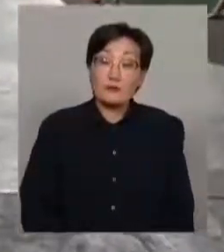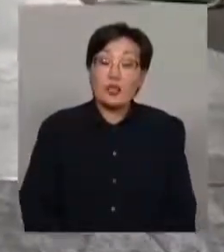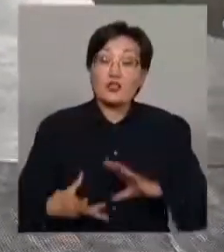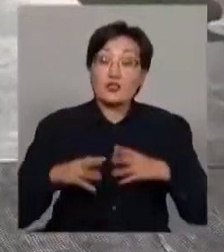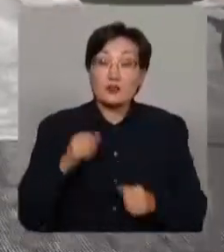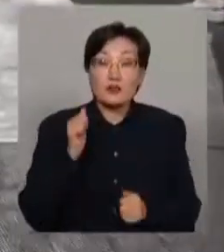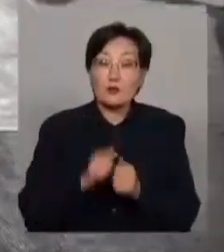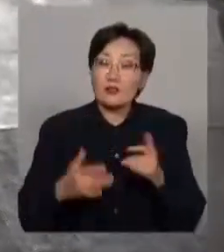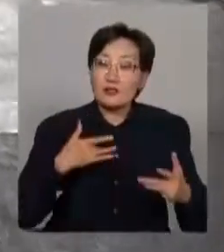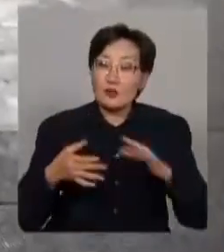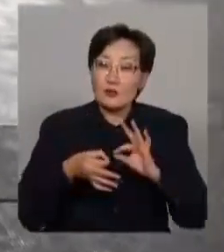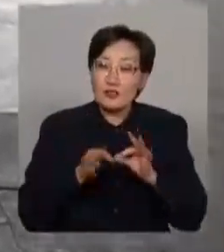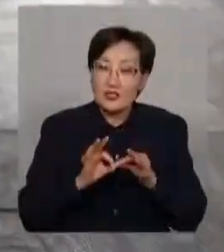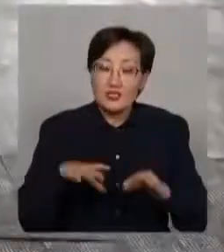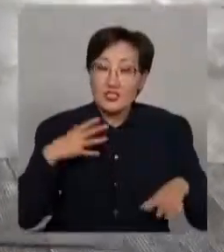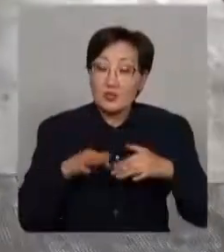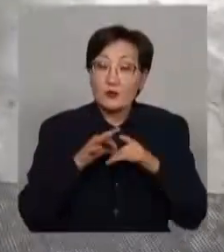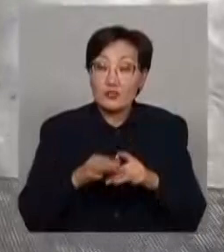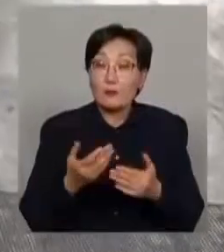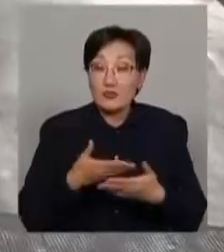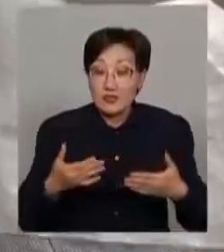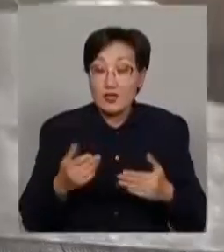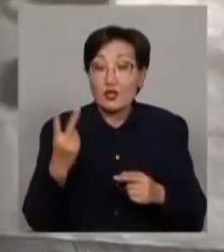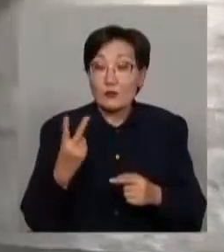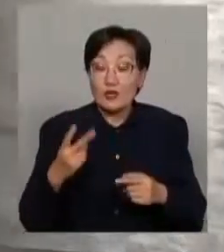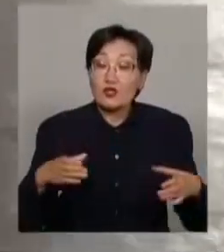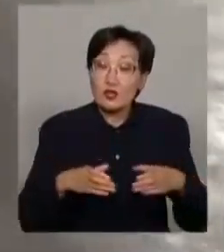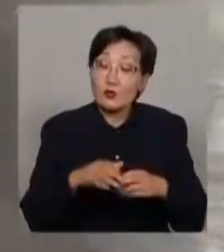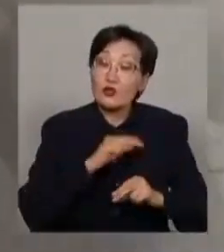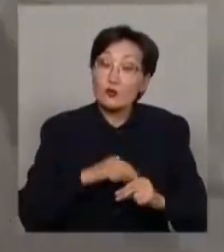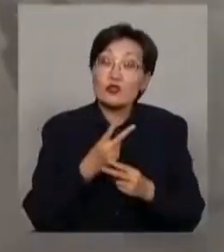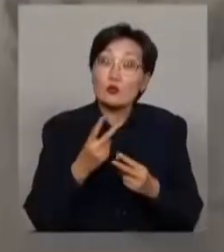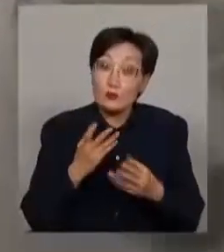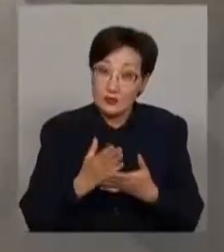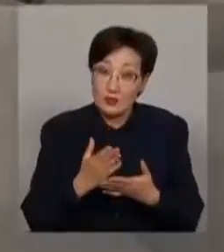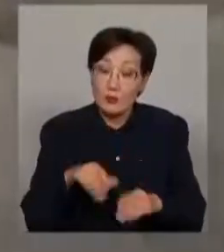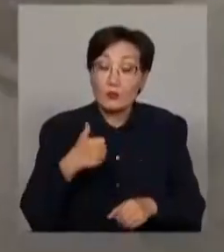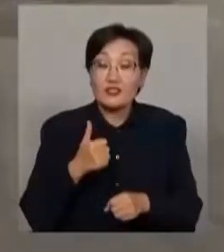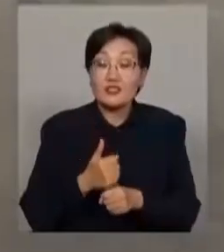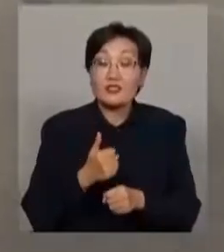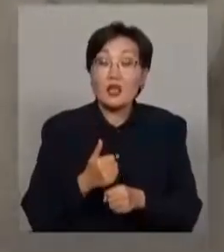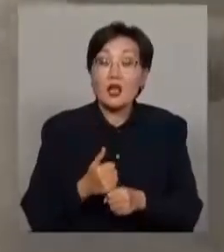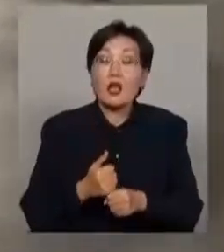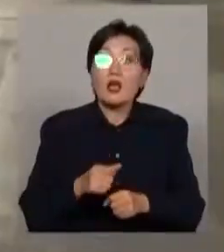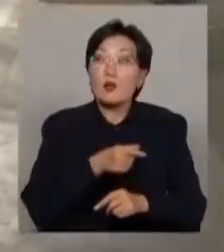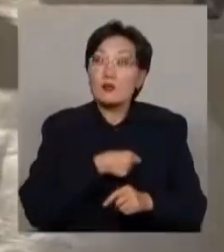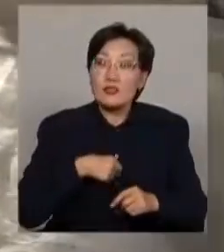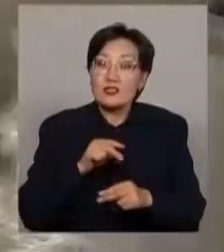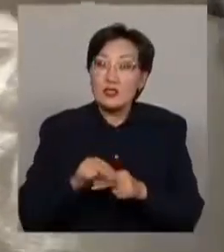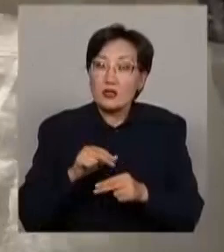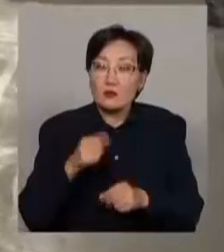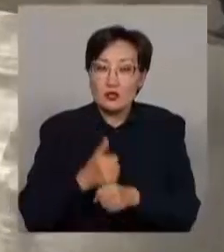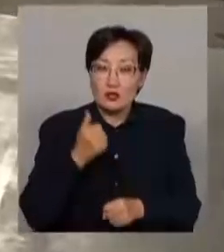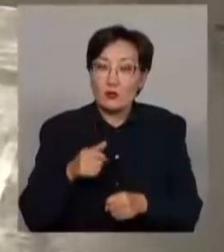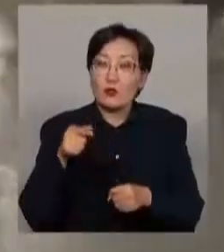Жалпы әр қойылымға тыңғылықты түрде дайындық жүреді. Біз қазір екінші құрамның жұмысымен танысып тұрмыз. Негізінен бапкер қатал екен, бізге сахнаға